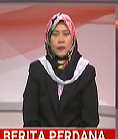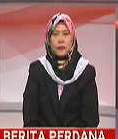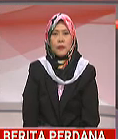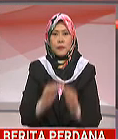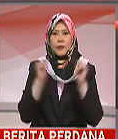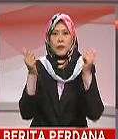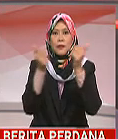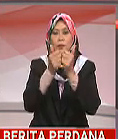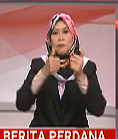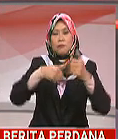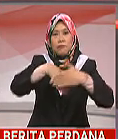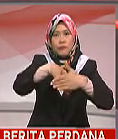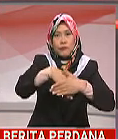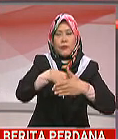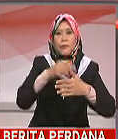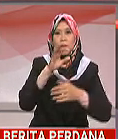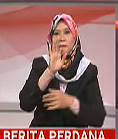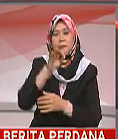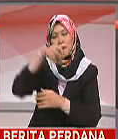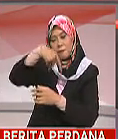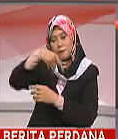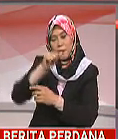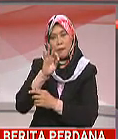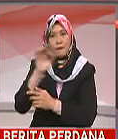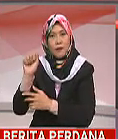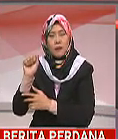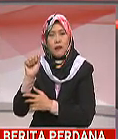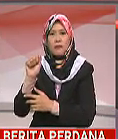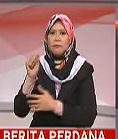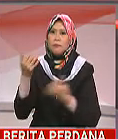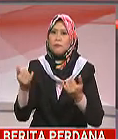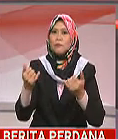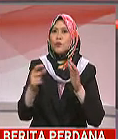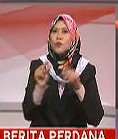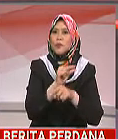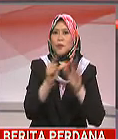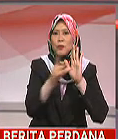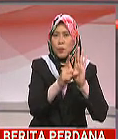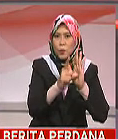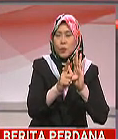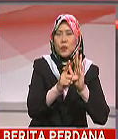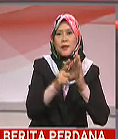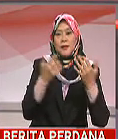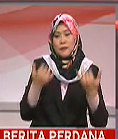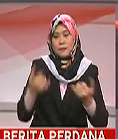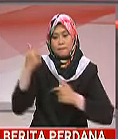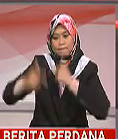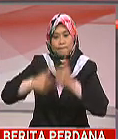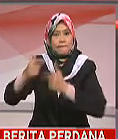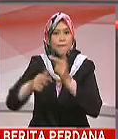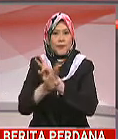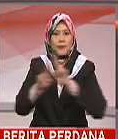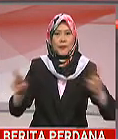satuan bola sepak perak pafa kekal dengan keputusan menggunakan logo baharu perak FC untuk menghadapi saingan Liga Malaysia musim